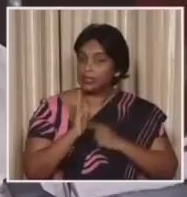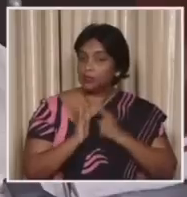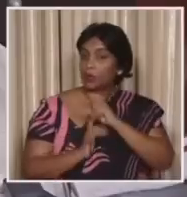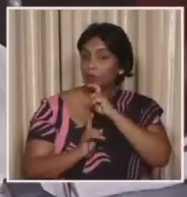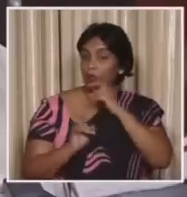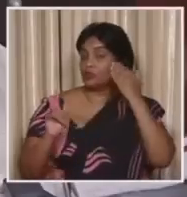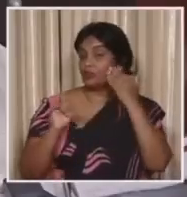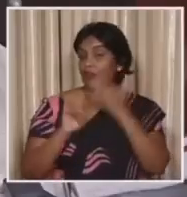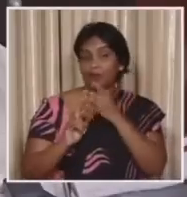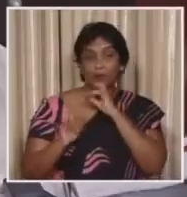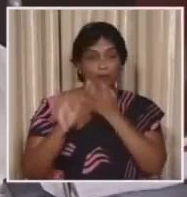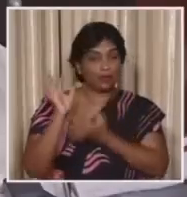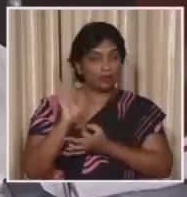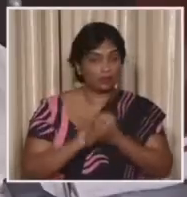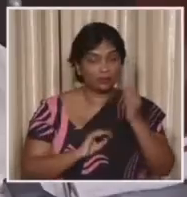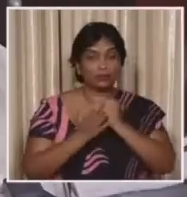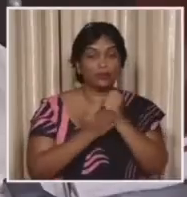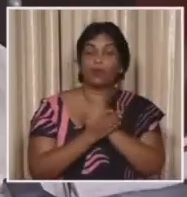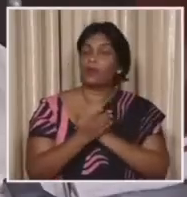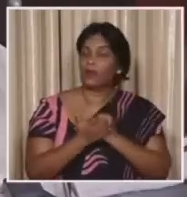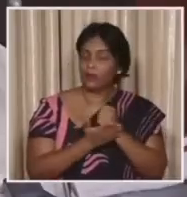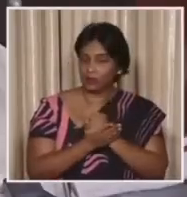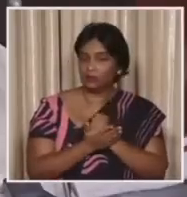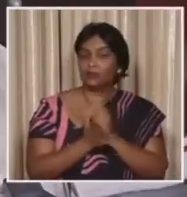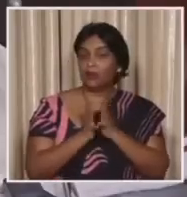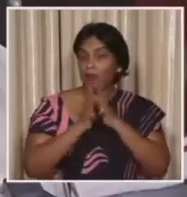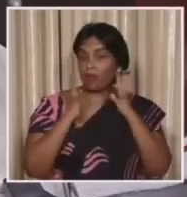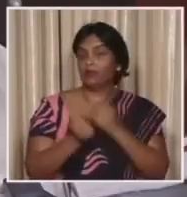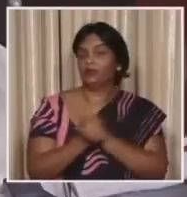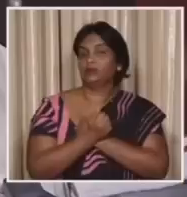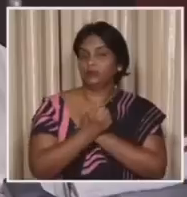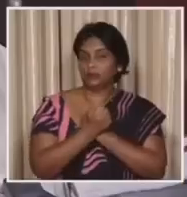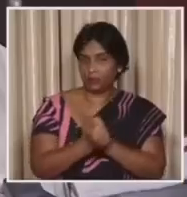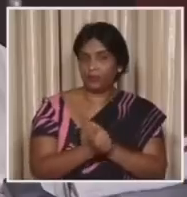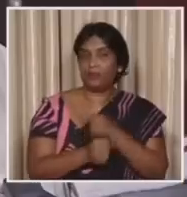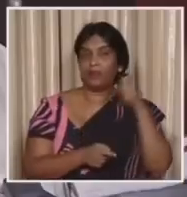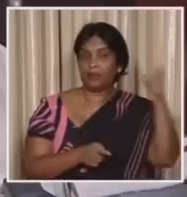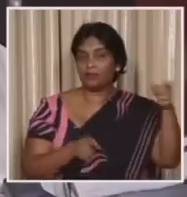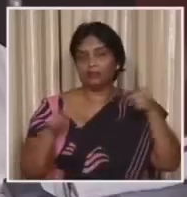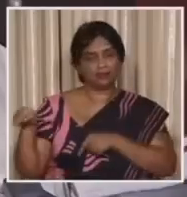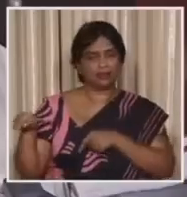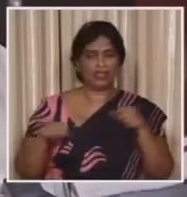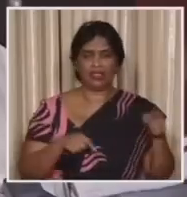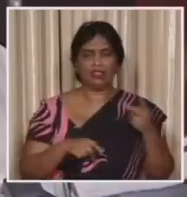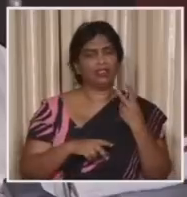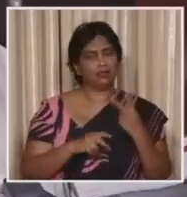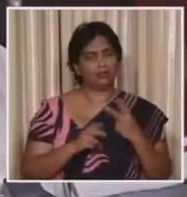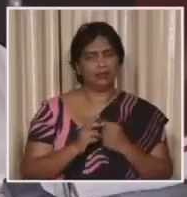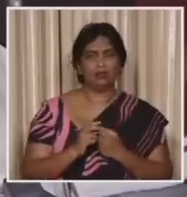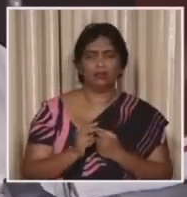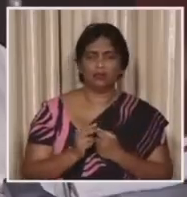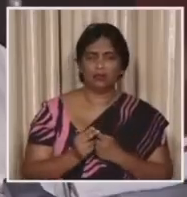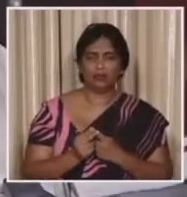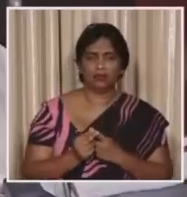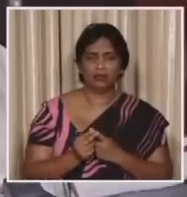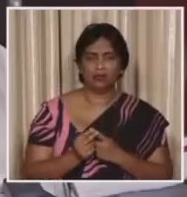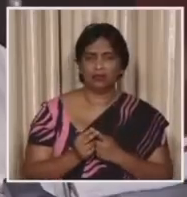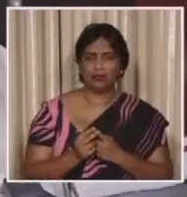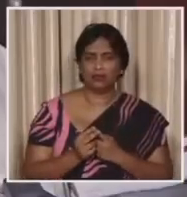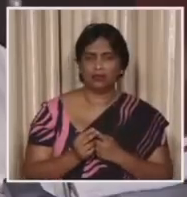දැම්මොත් සීලු දෙන විශාල මිනිසකට හිරියන්නේ නෝ. ඒ පැත්තේ මේ පැත්තේ දෙපැත්තේ. හොඳයි. ඉතින්